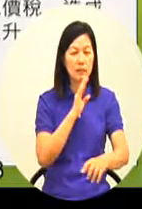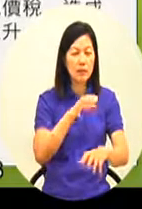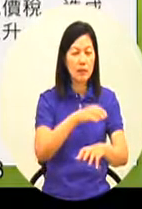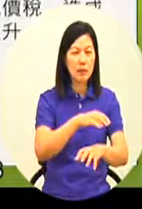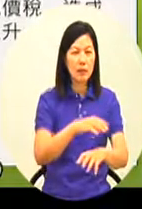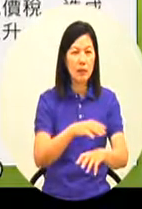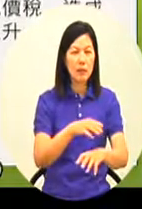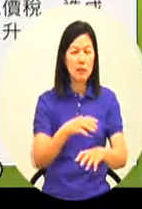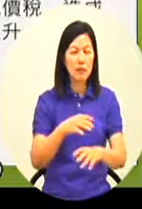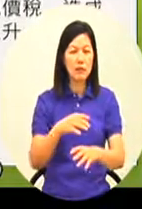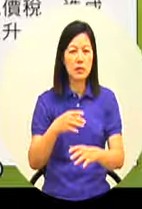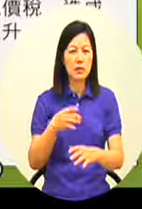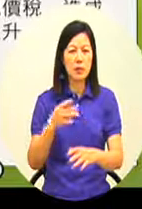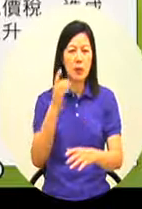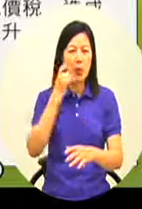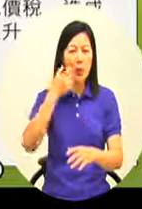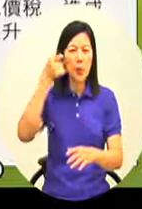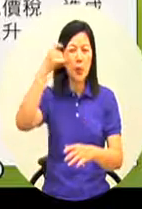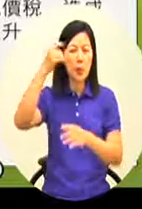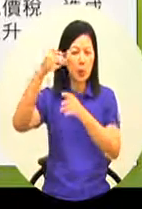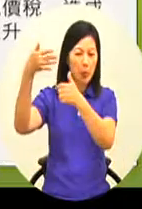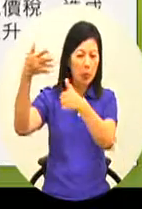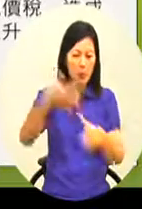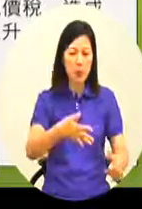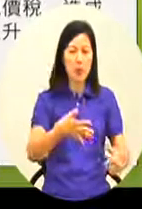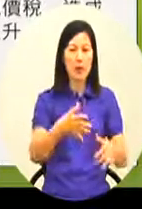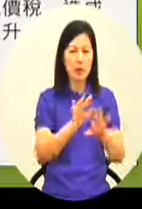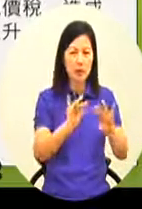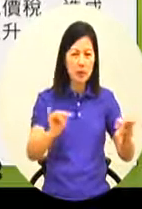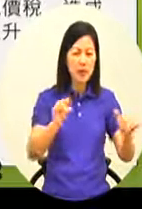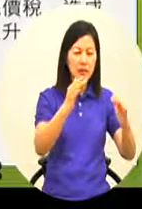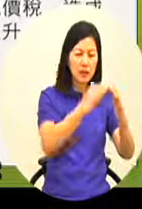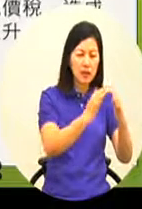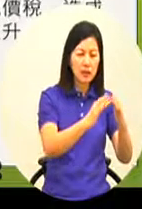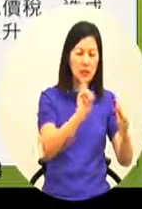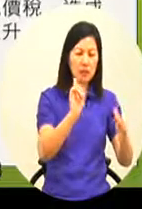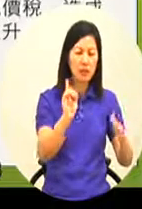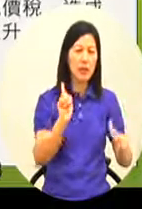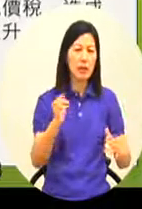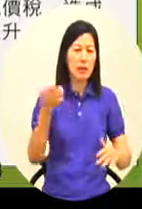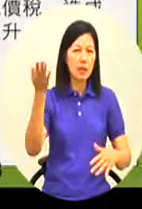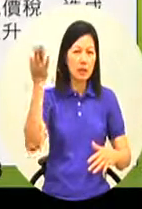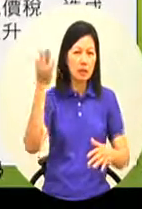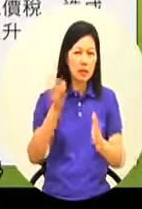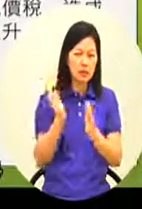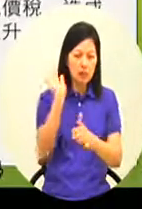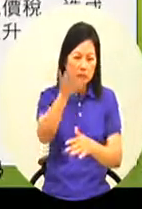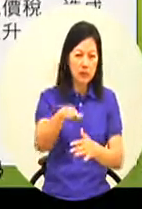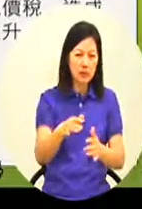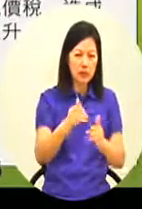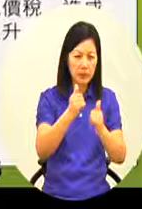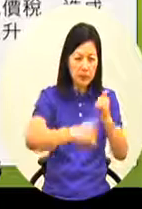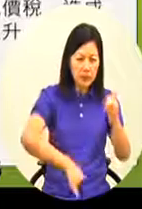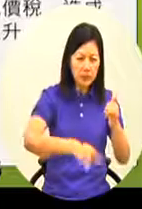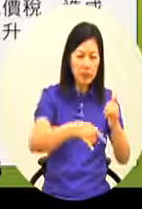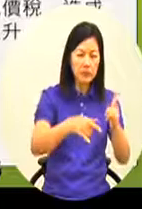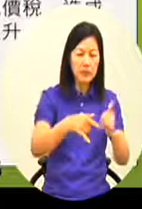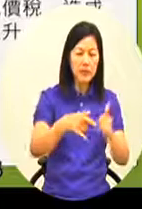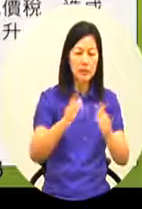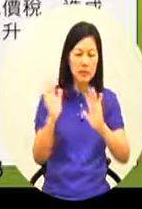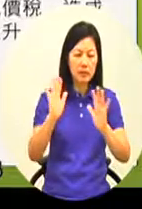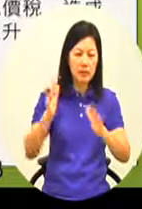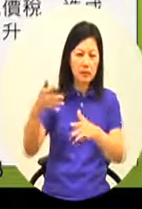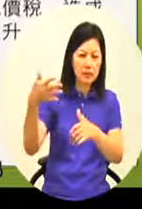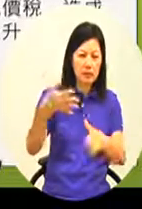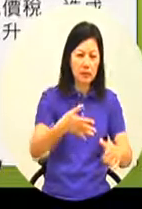做工啊，绑来的财产，然后呢后面的子孙去继承，那继承然后就是在这